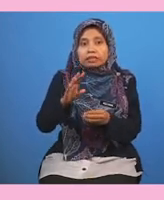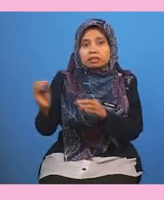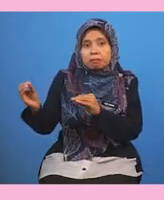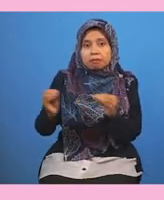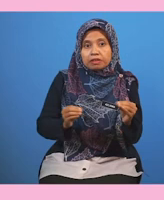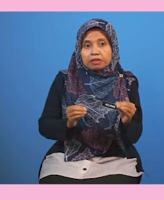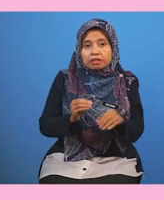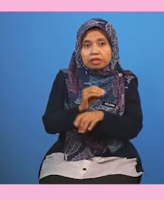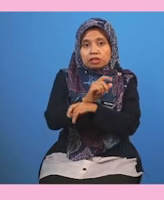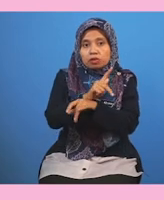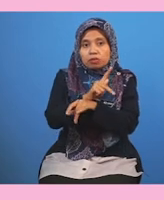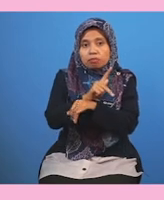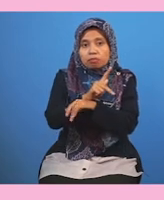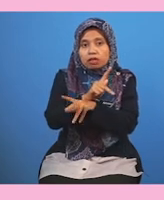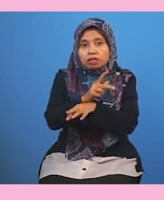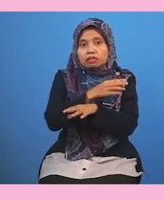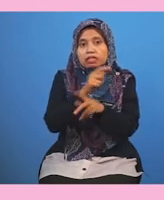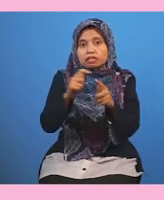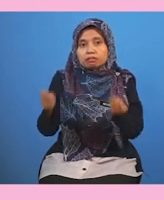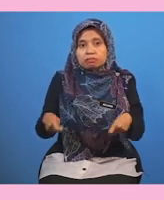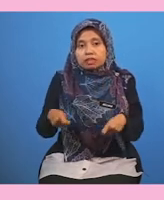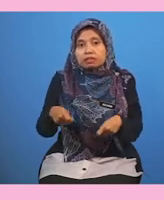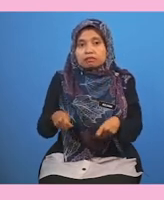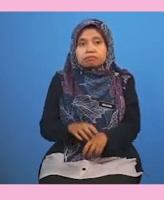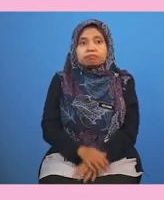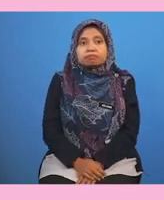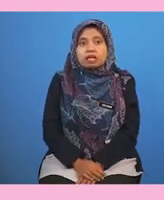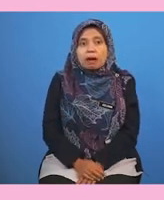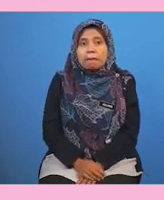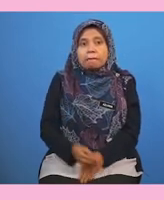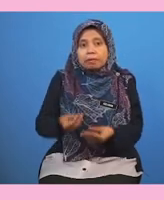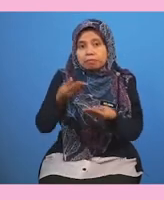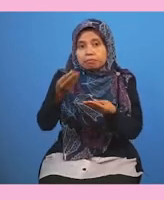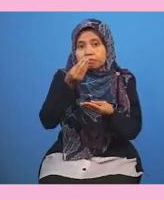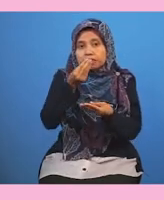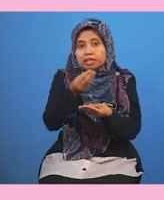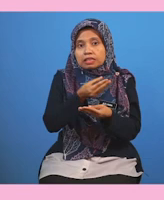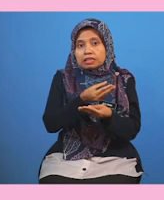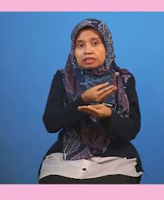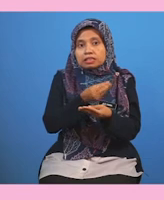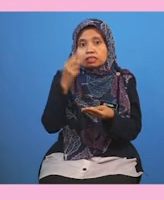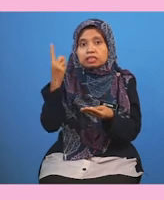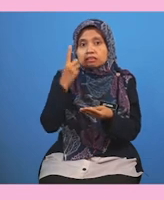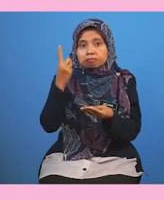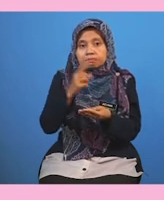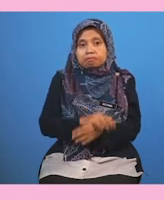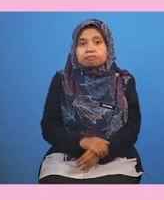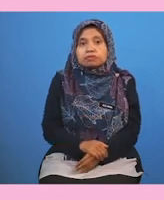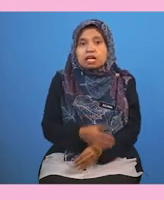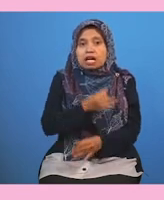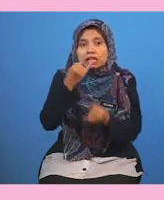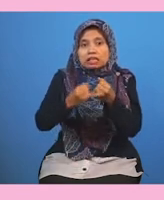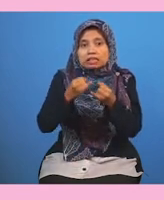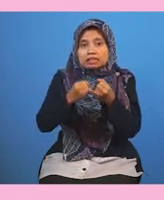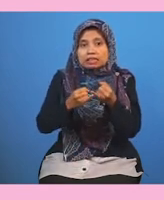Keempat, pindahkan kumbang ke tempat ternakan. Kelima, pemberian makanan secara rutin.